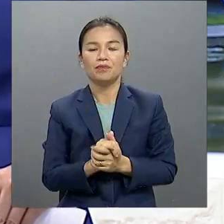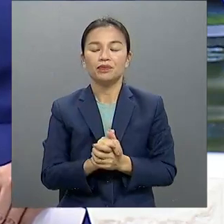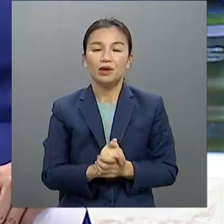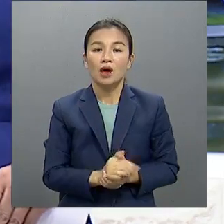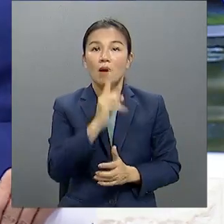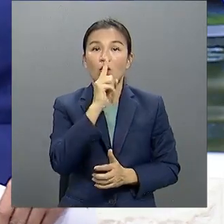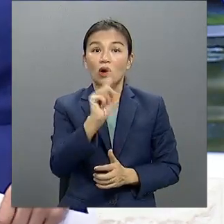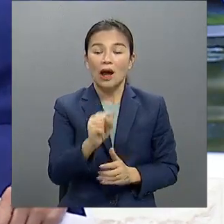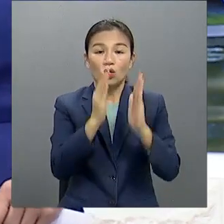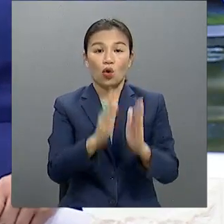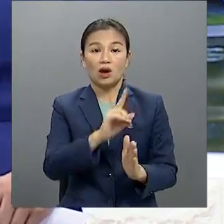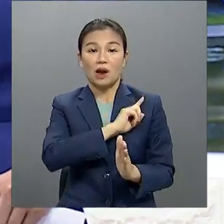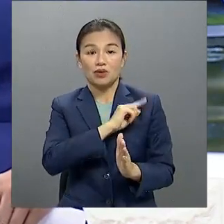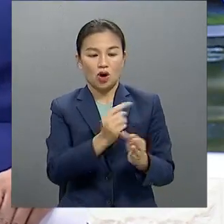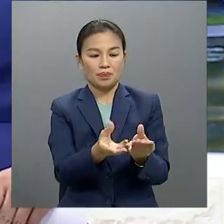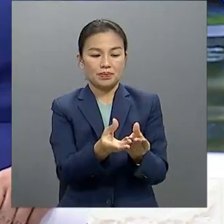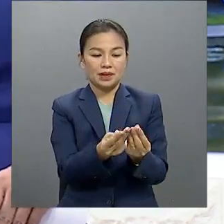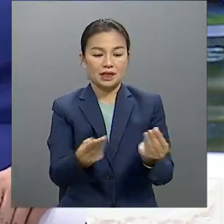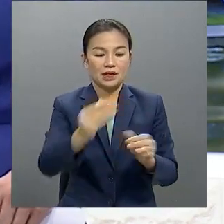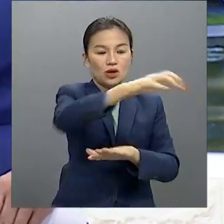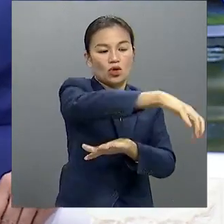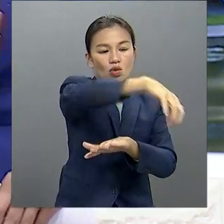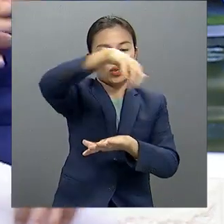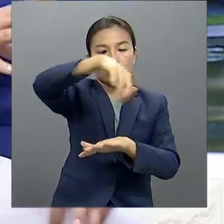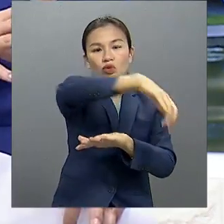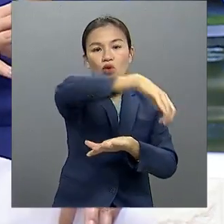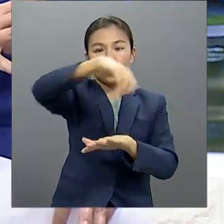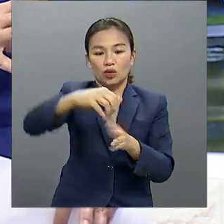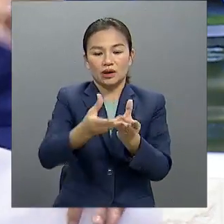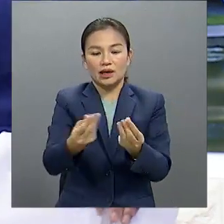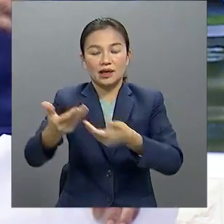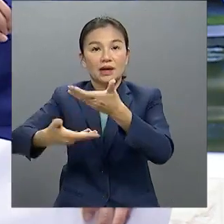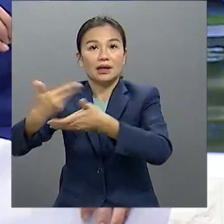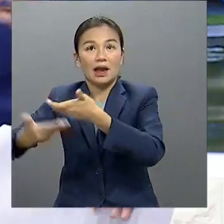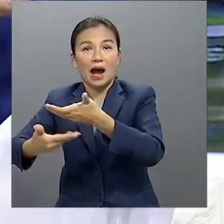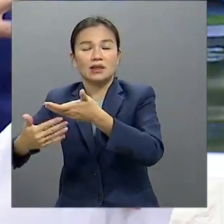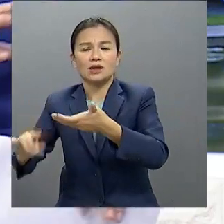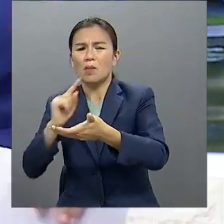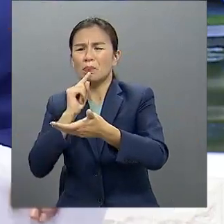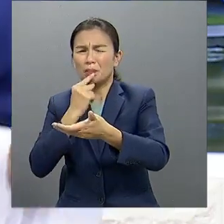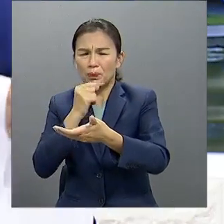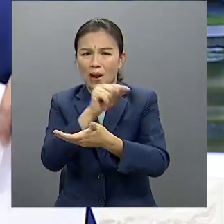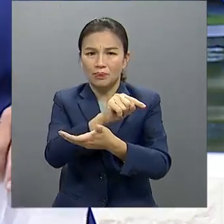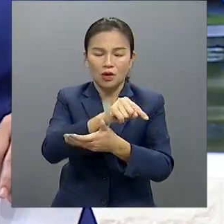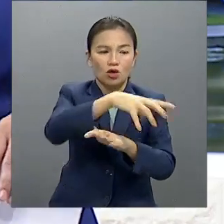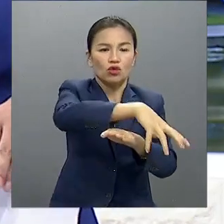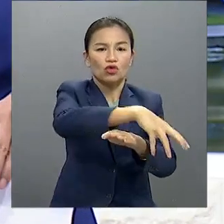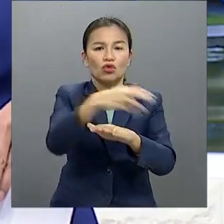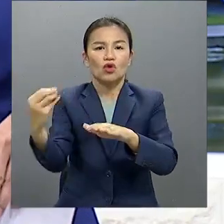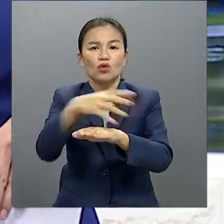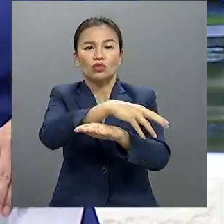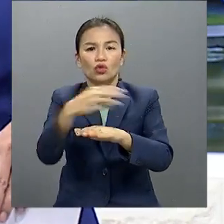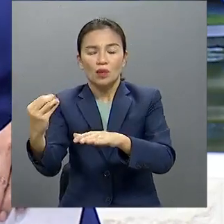คะเขาขุดดินขายแล้วก็พอมีน้ำเค็มไปที่บ่อดินนี่นะคะก็ต้องสูบออกทีนี้สูบออกไปไหนสูบ